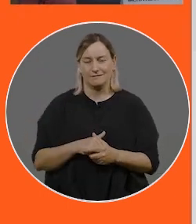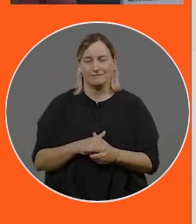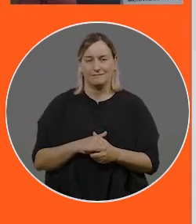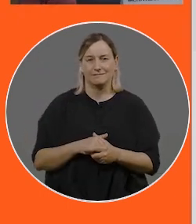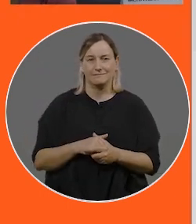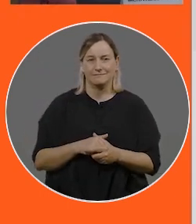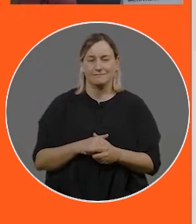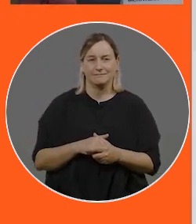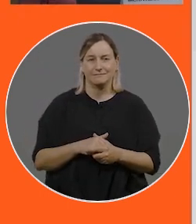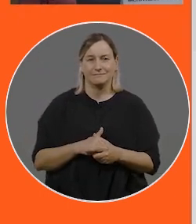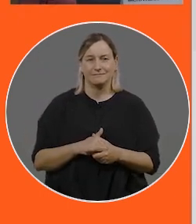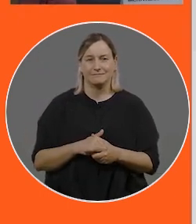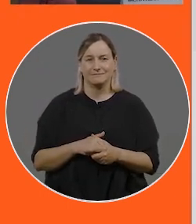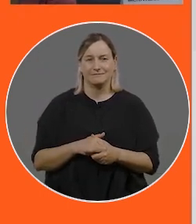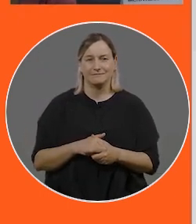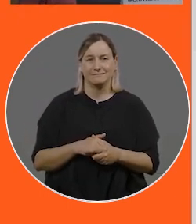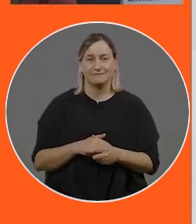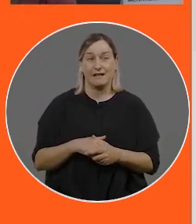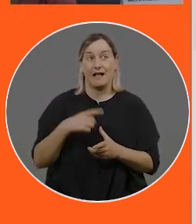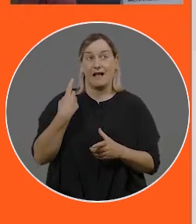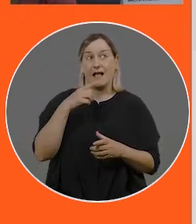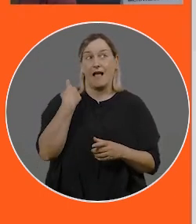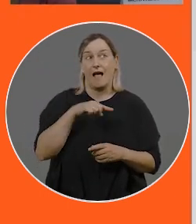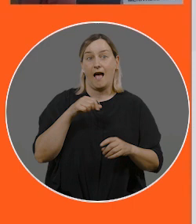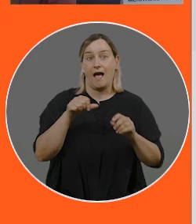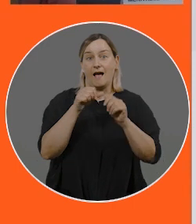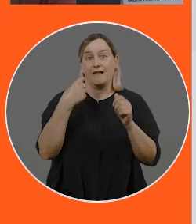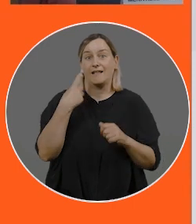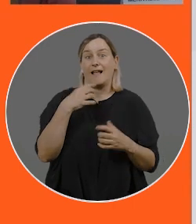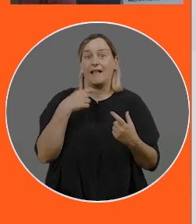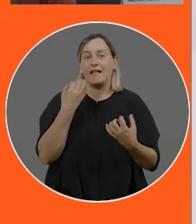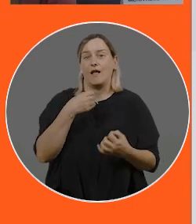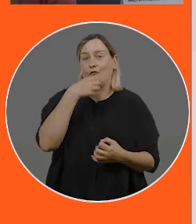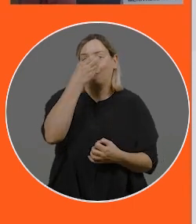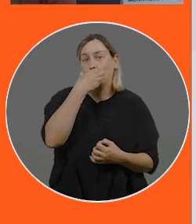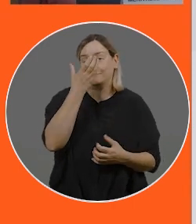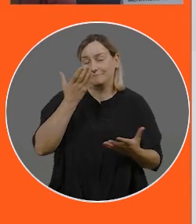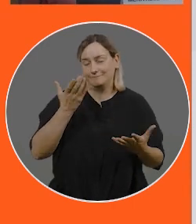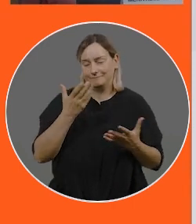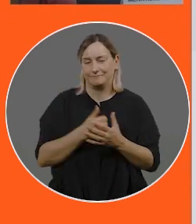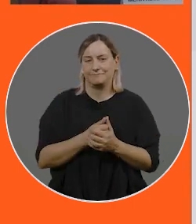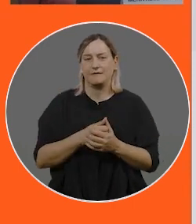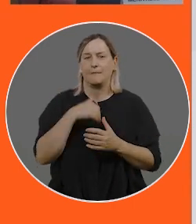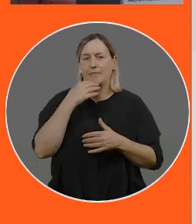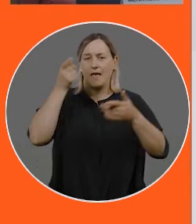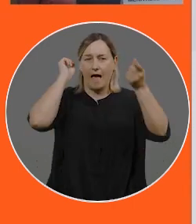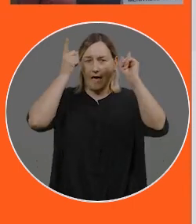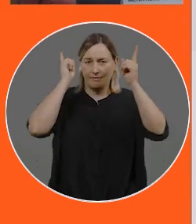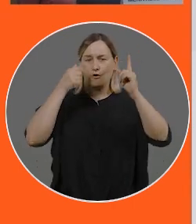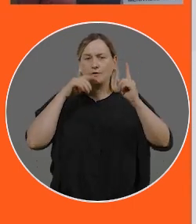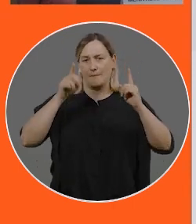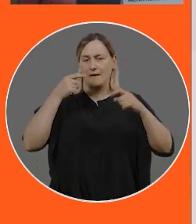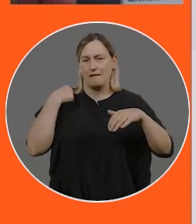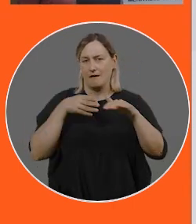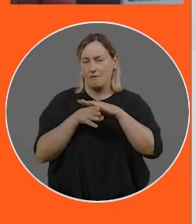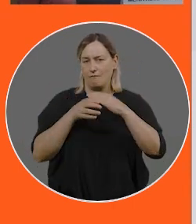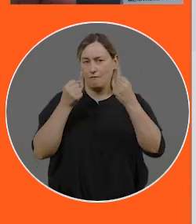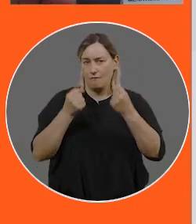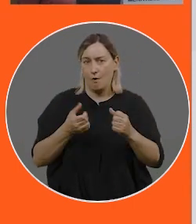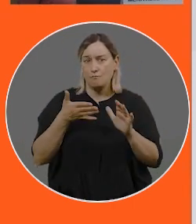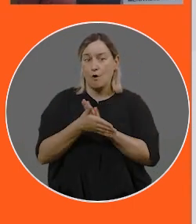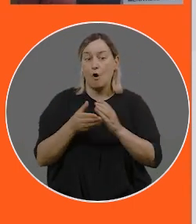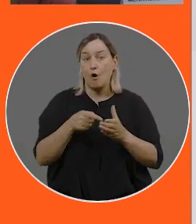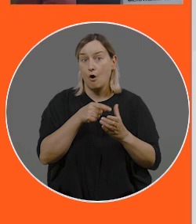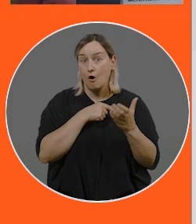Bueno, amb una poma. Que, doncs, també els Android ara són molt accessibles, però aquest és